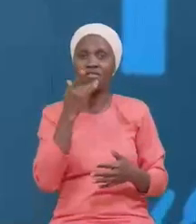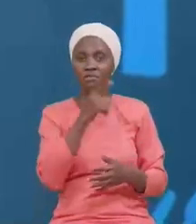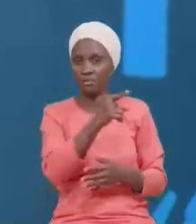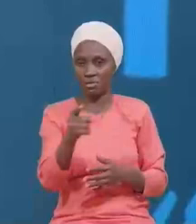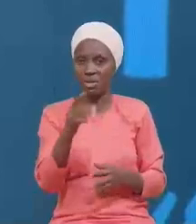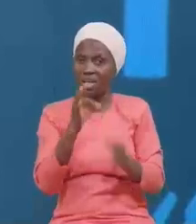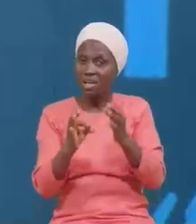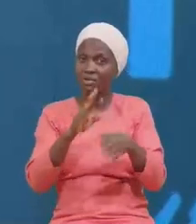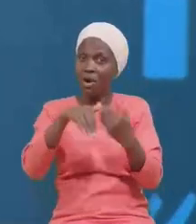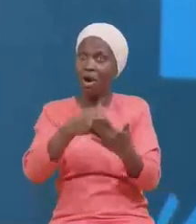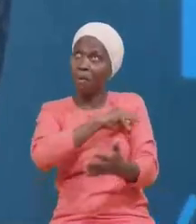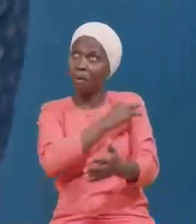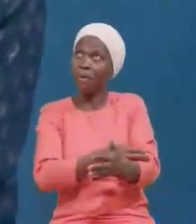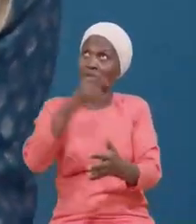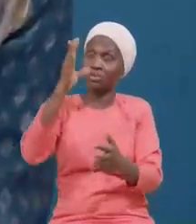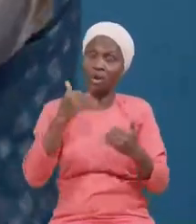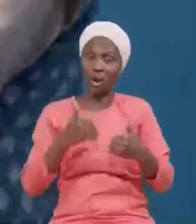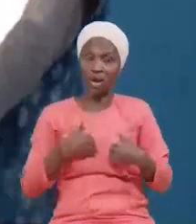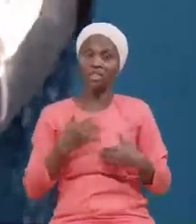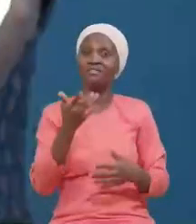si le Dieu Tout-Puissant vous a favorisé,